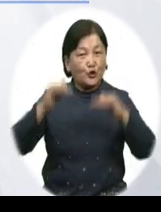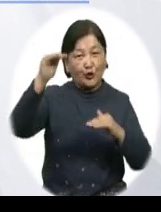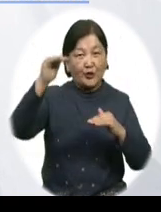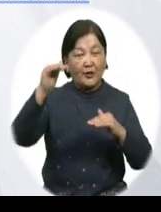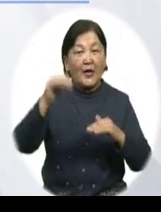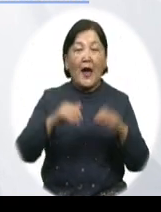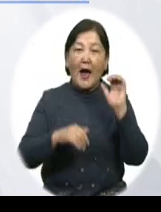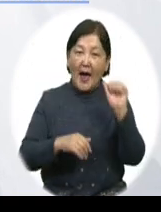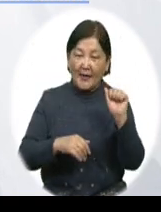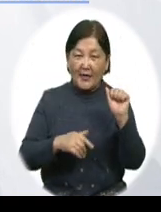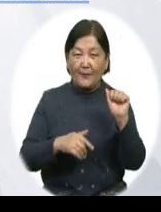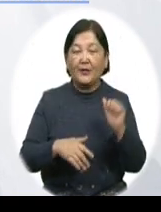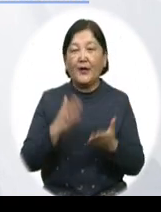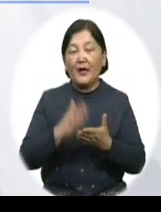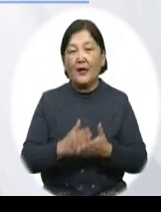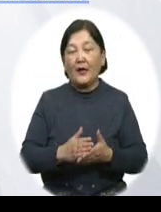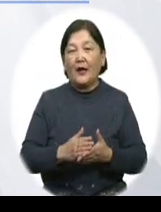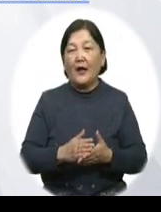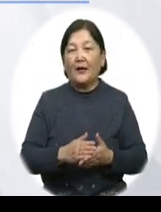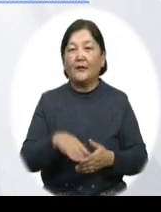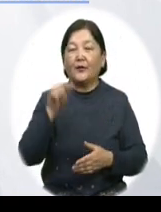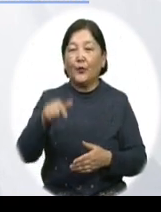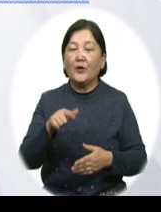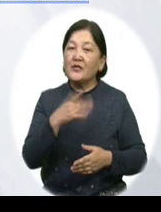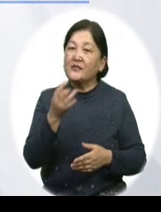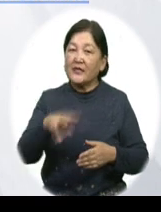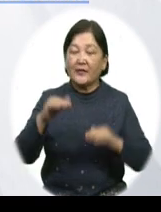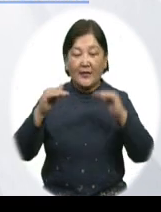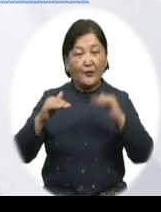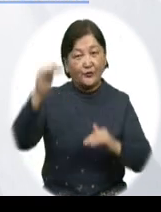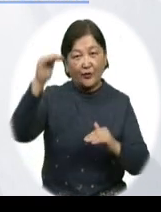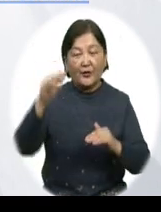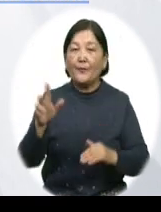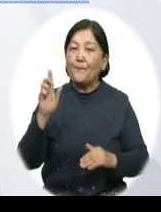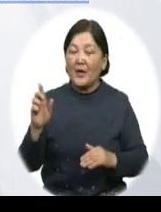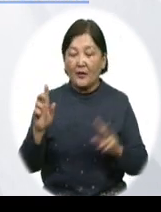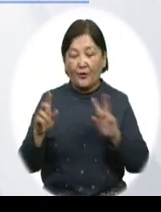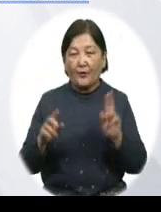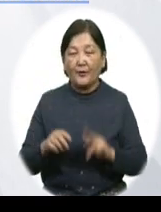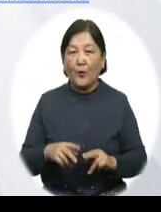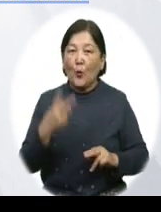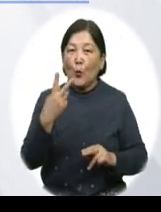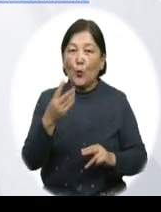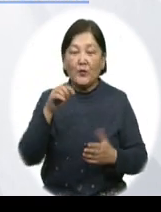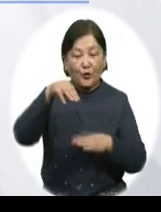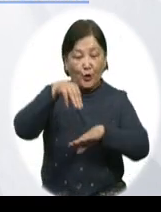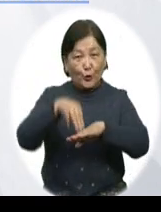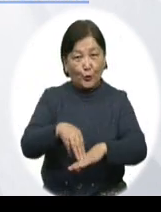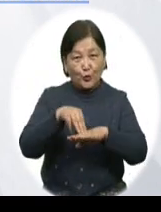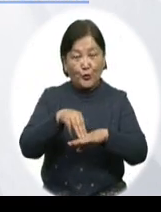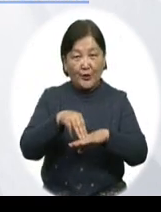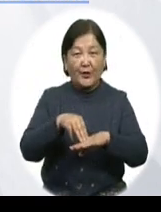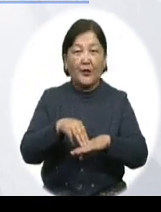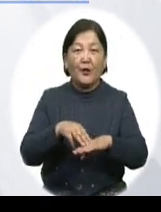үед бол А графикийг ашиглана. Хэрвээ хэглээний үнийн зардлын өсөлт байвал Б графикийг. За үн тогтоожуулах төсөл байвал